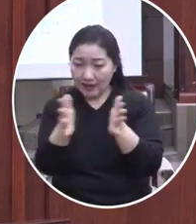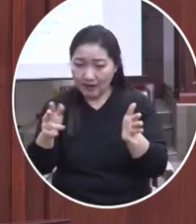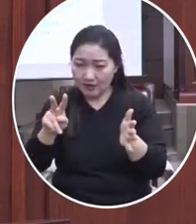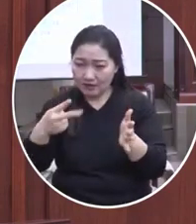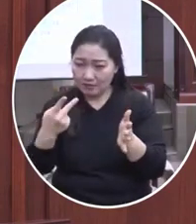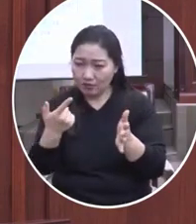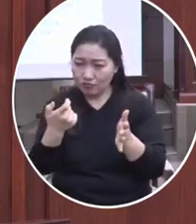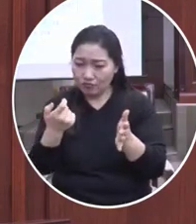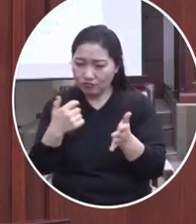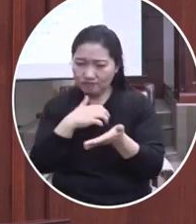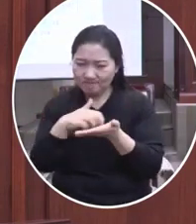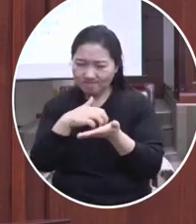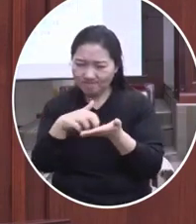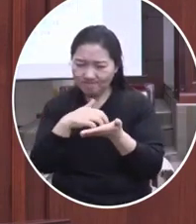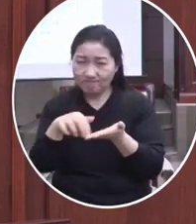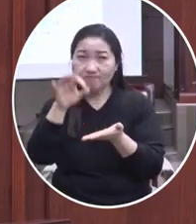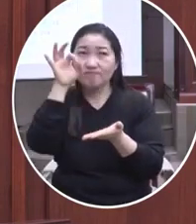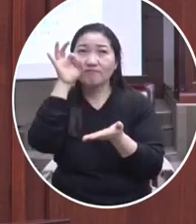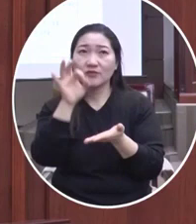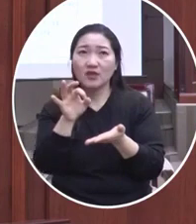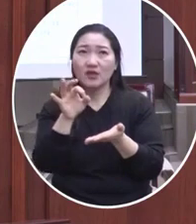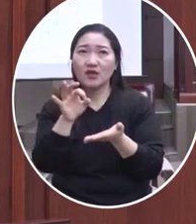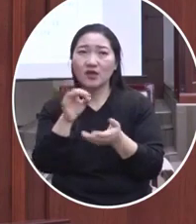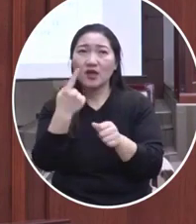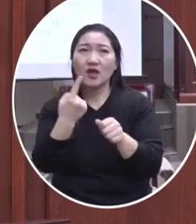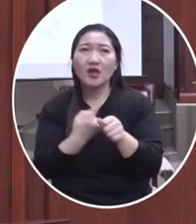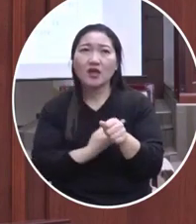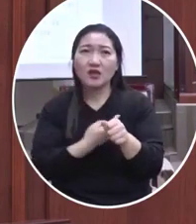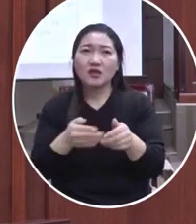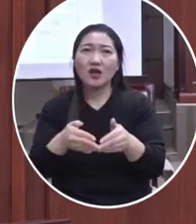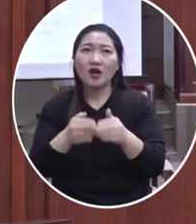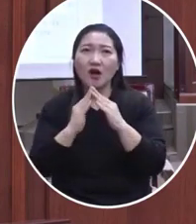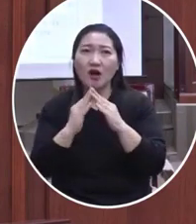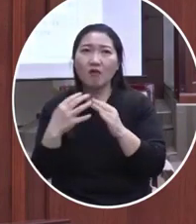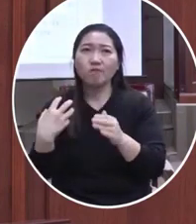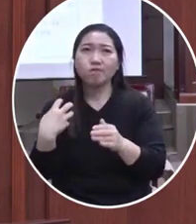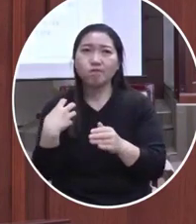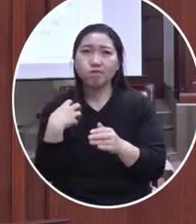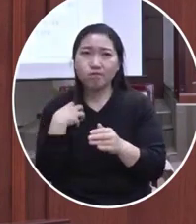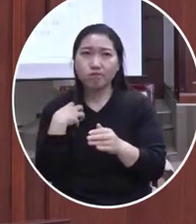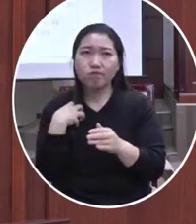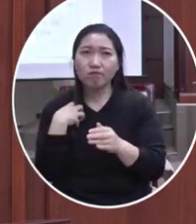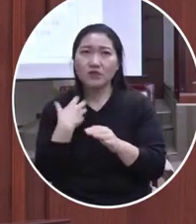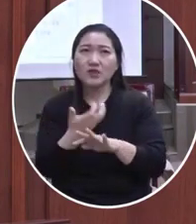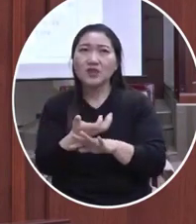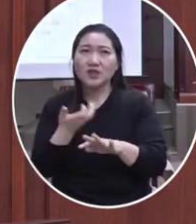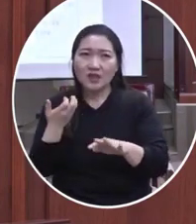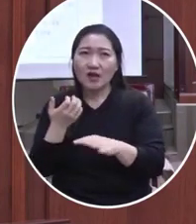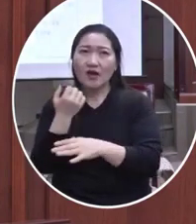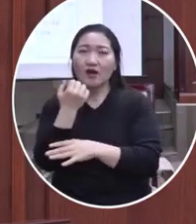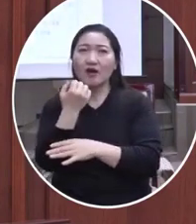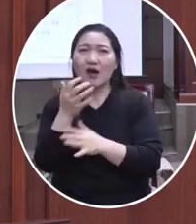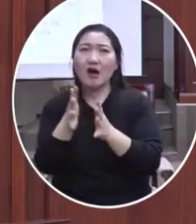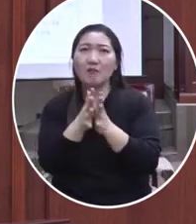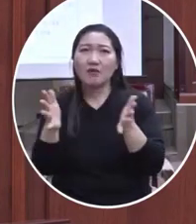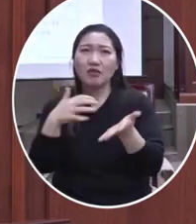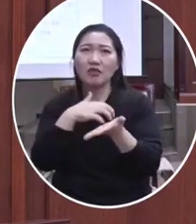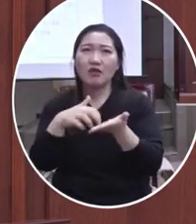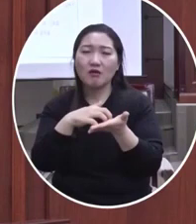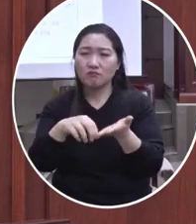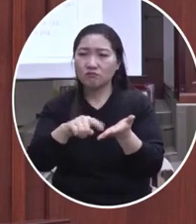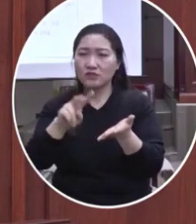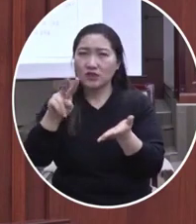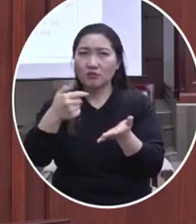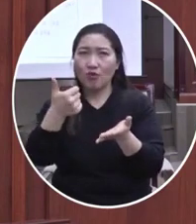266개 단지를 전수 조사한 결과 자동 개폐 장치 설치한의 의무화가 되기 이전에 지어진 아파트는 무려